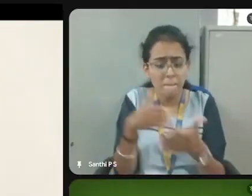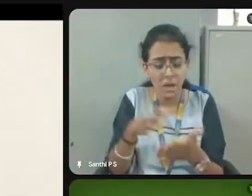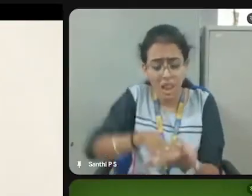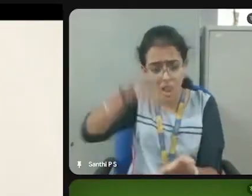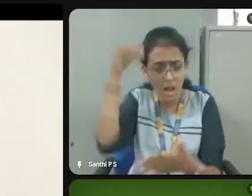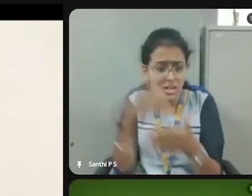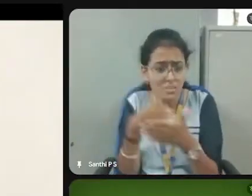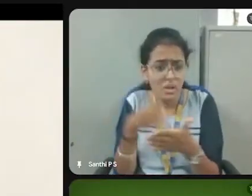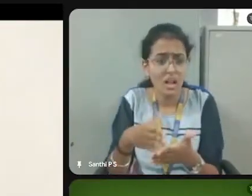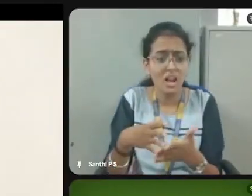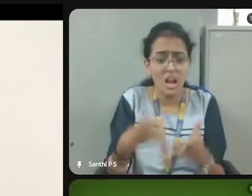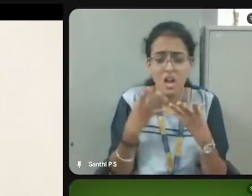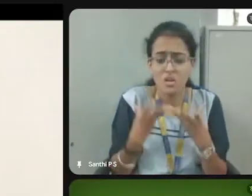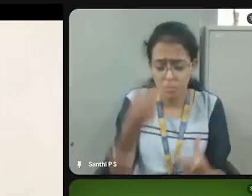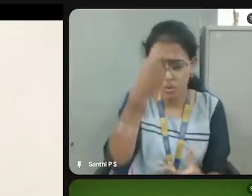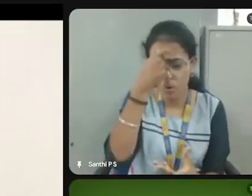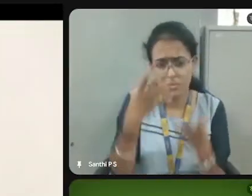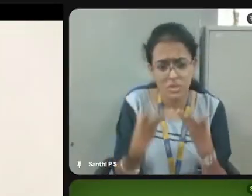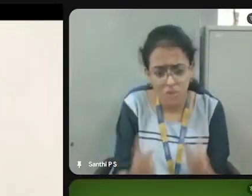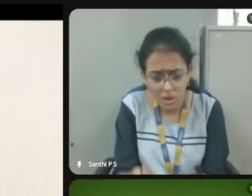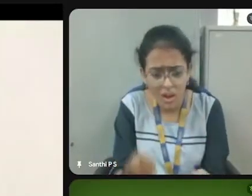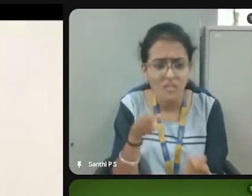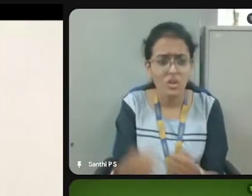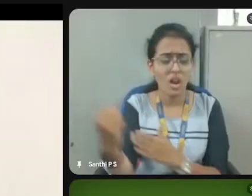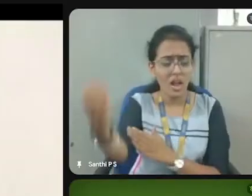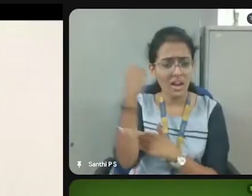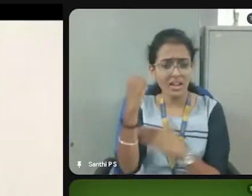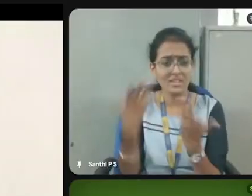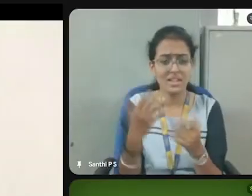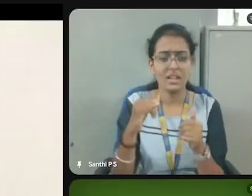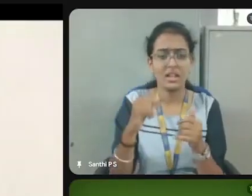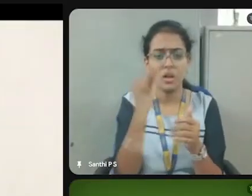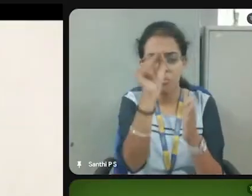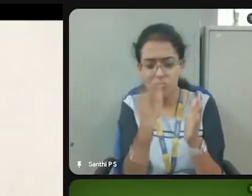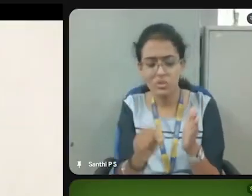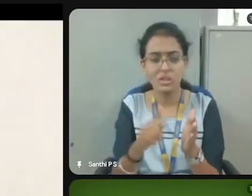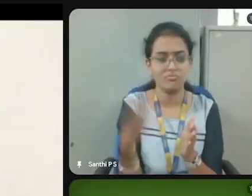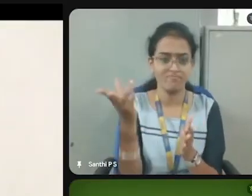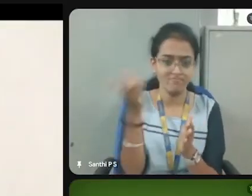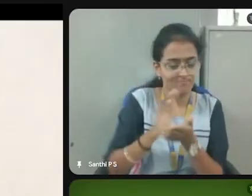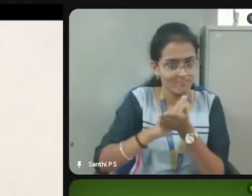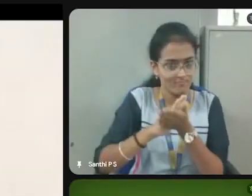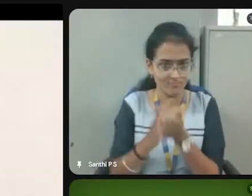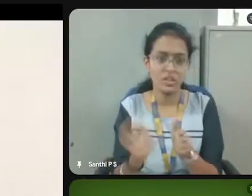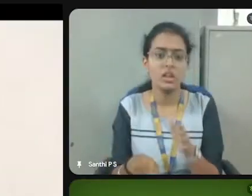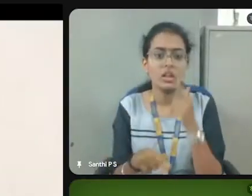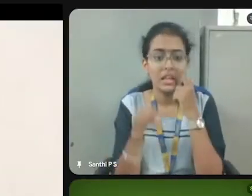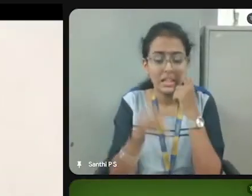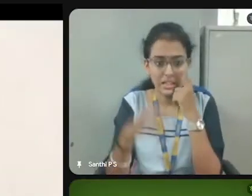അതോടൊപ്പം അവർക്കുള്ള അവകാശങ്ങളും ആനുകൂല്യങ്ങളും എന്തൊക്കെയാണെന്ന് നമ്മൾ കേട്ടു. ഇന്നത്തെ ഈ